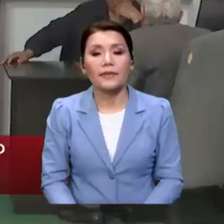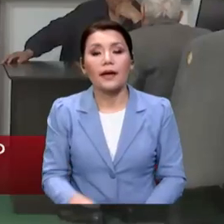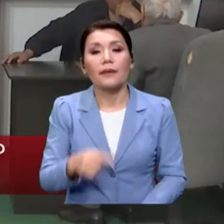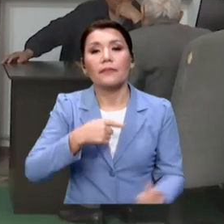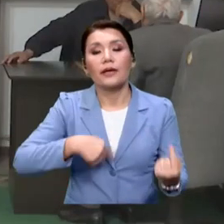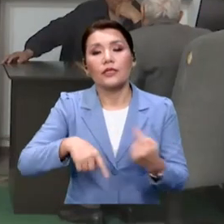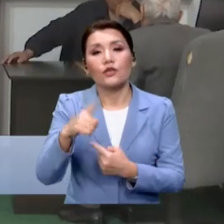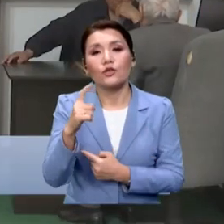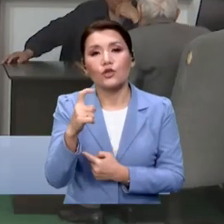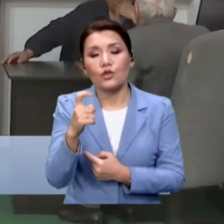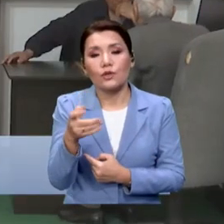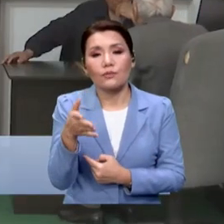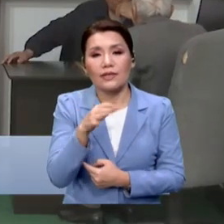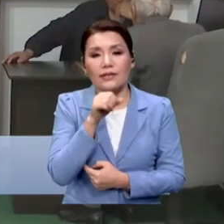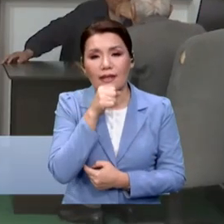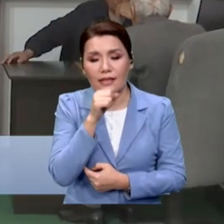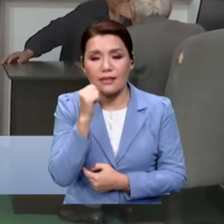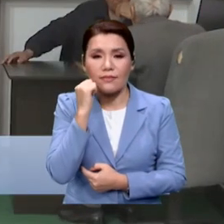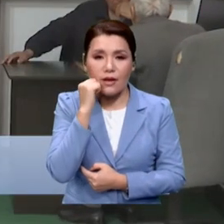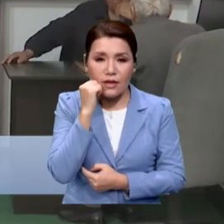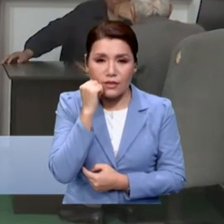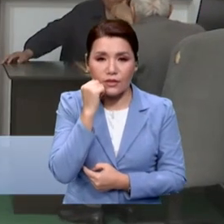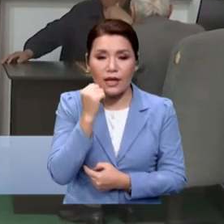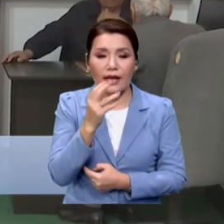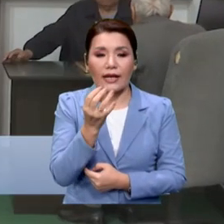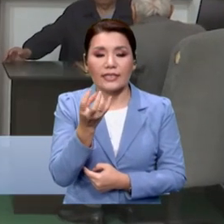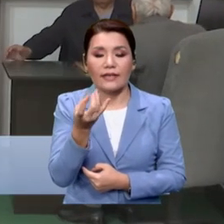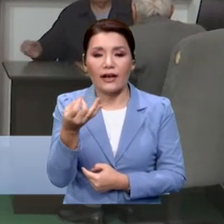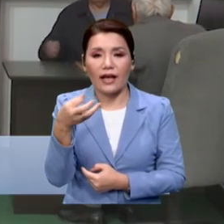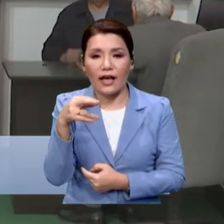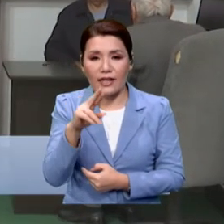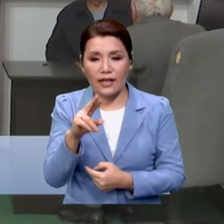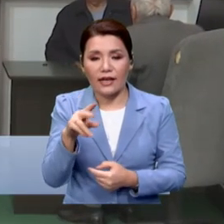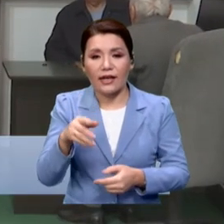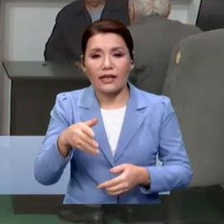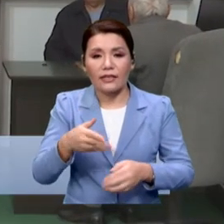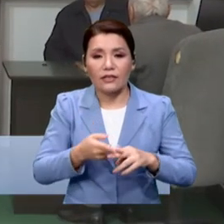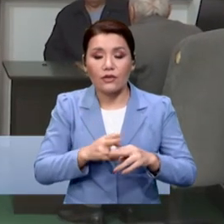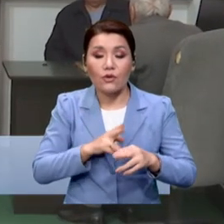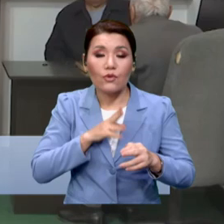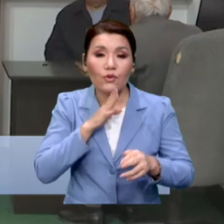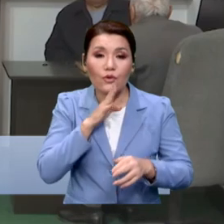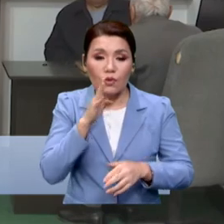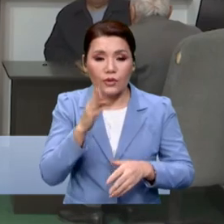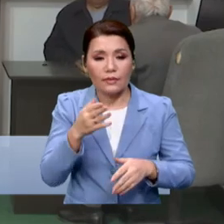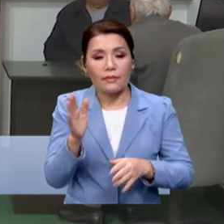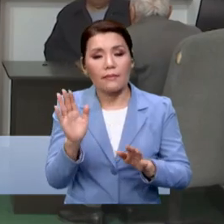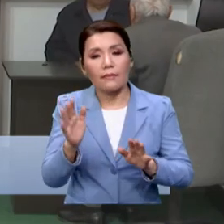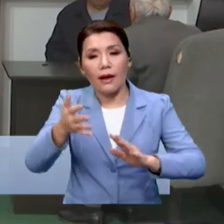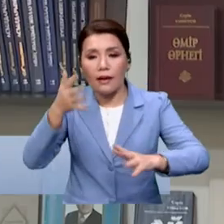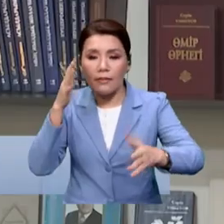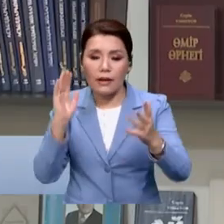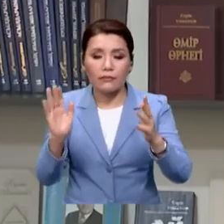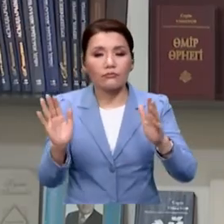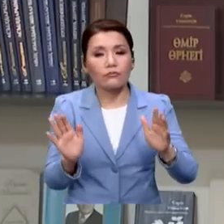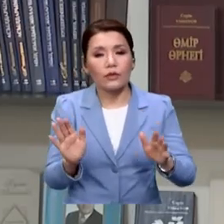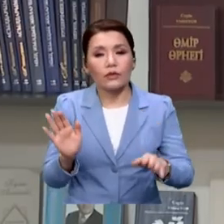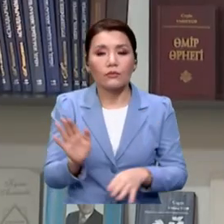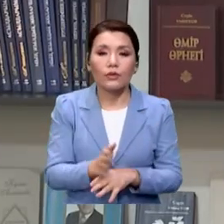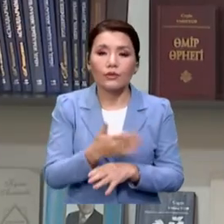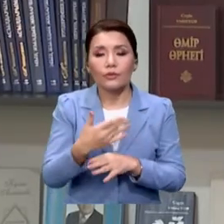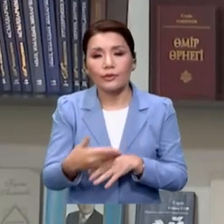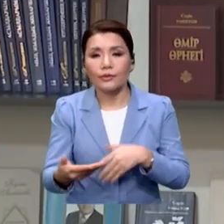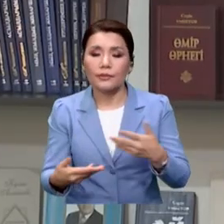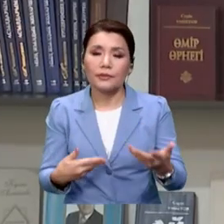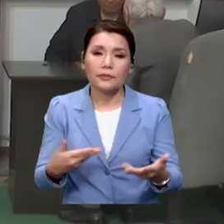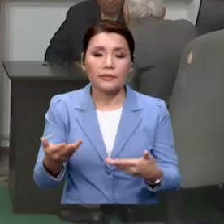Біздің 100 шақты аталарымыз, апаларымыз скандинавиялық таяқша дейді. Сол таңертең саябақта өздері серуен құрады.